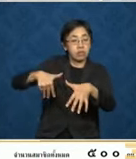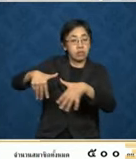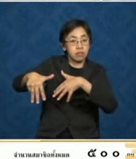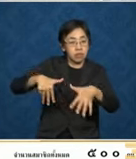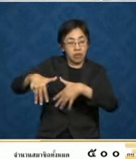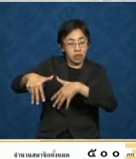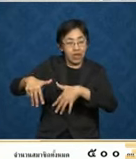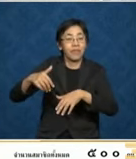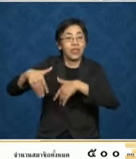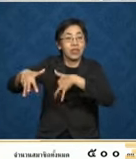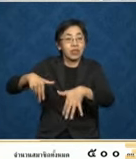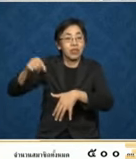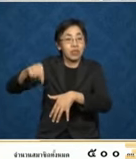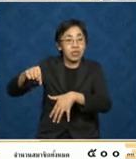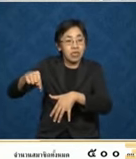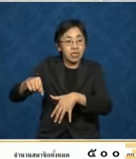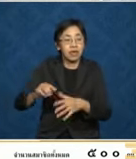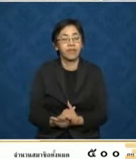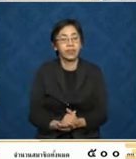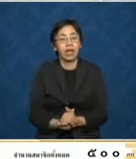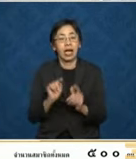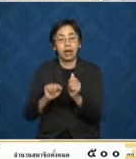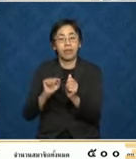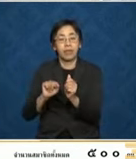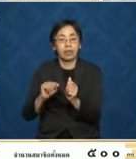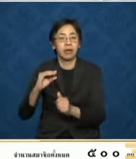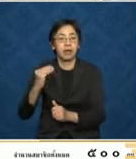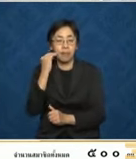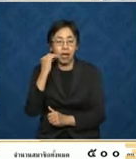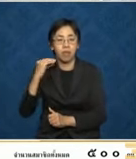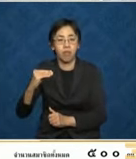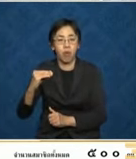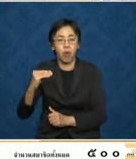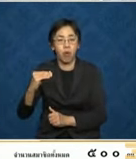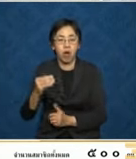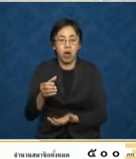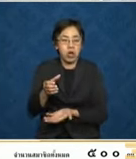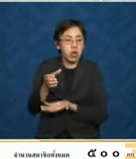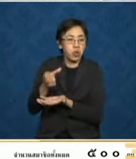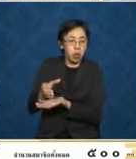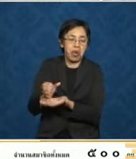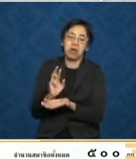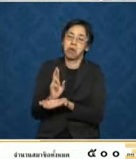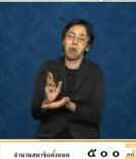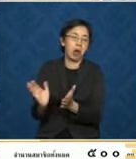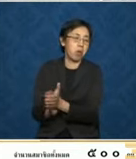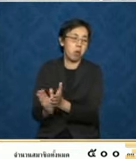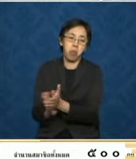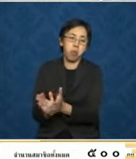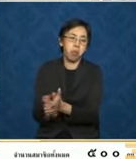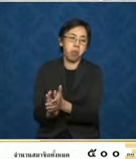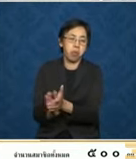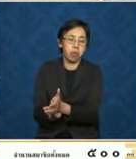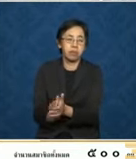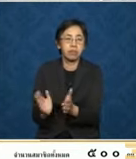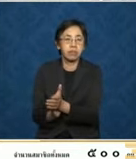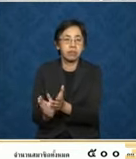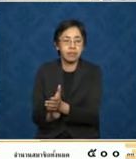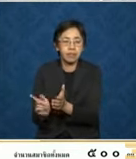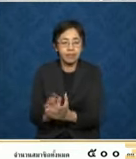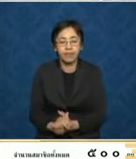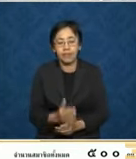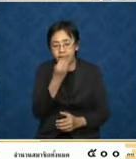านลังพับตำบลกับใหญ่อำเภอบ้านโป่งจังหวัดราชบุรีได้แชมป์ครับได้ถ้วยรางวัลถ้วยพระราชทานคือมีกาก